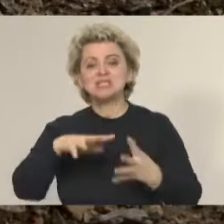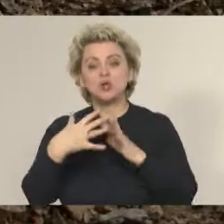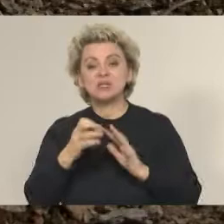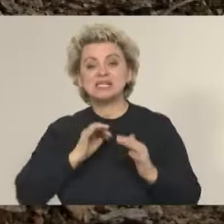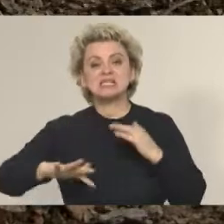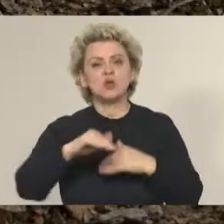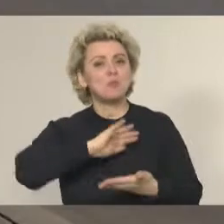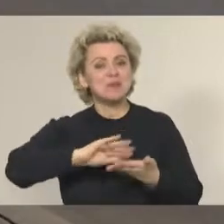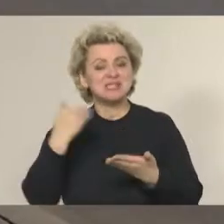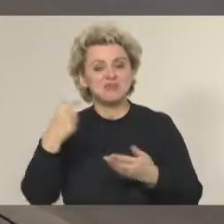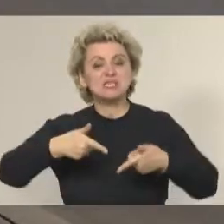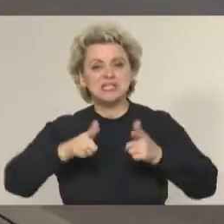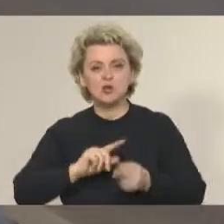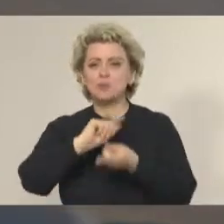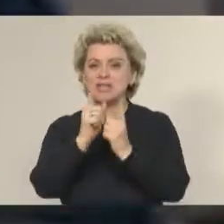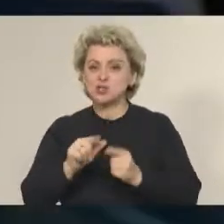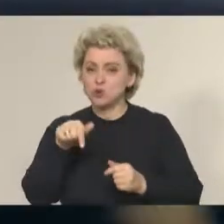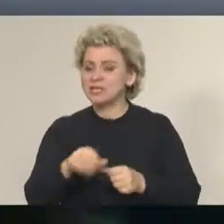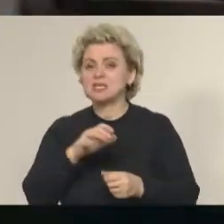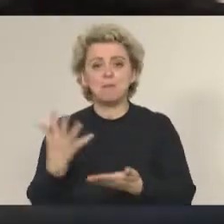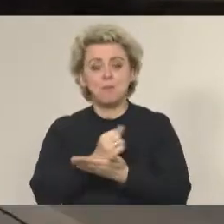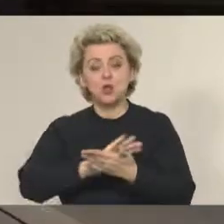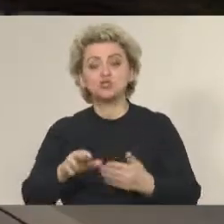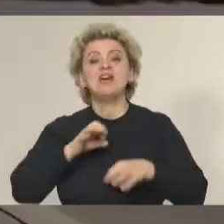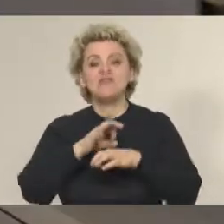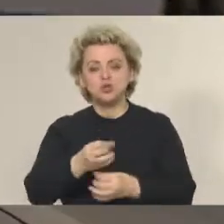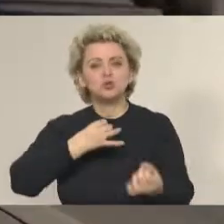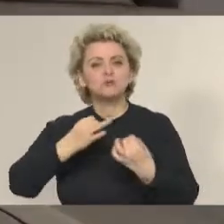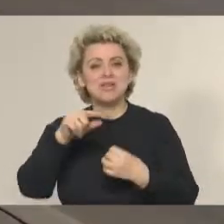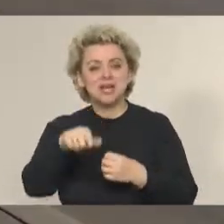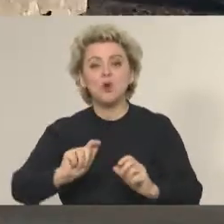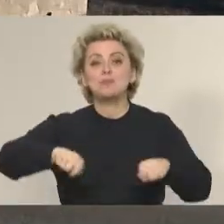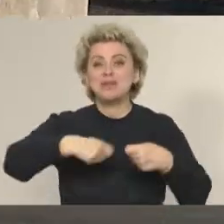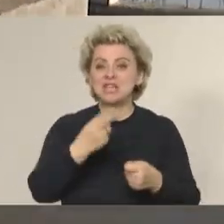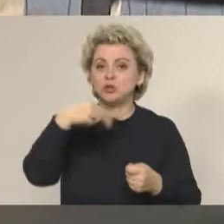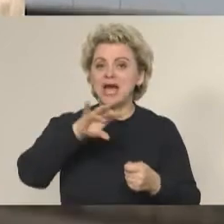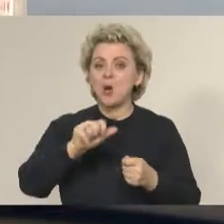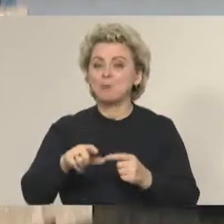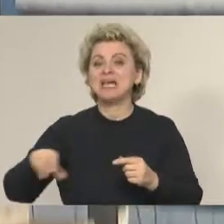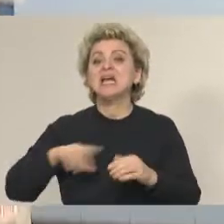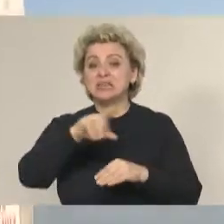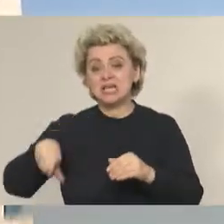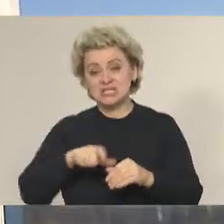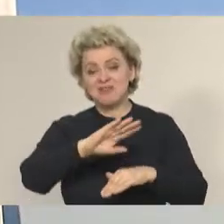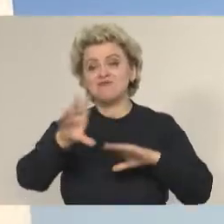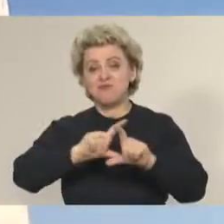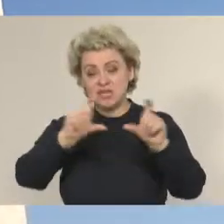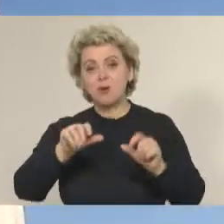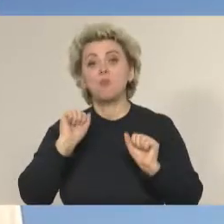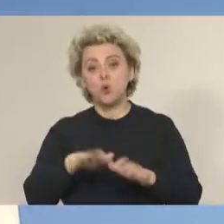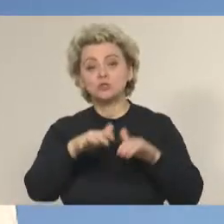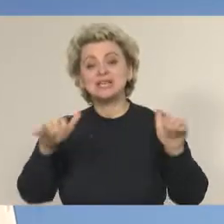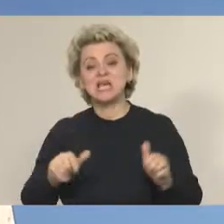страны. И без его согласия перестроить не получится. Ведут переговоры о передаче дамбы донским ведомствам, тогда ее смогут расширить. А